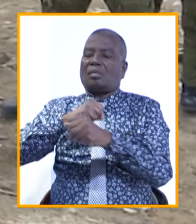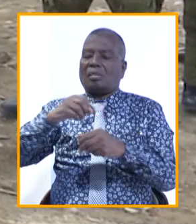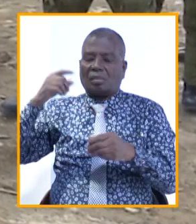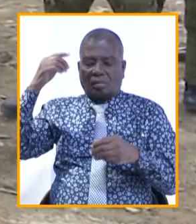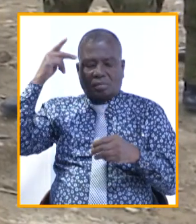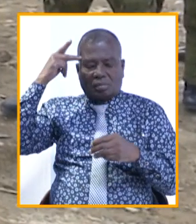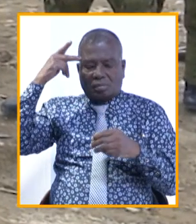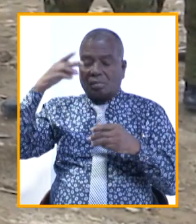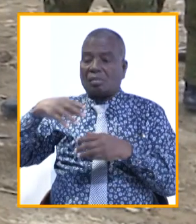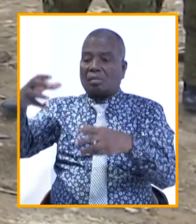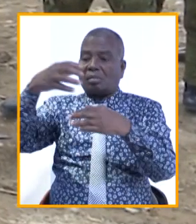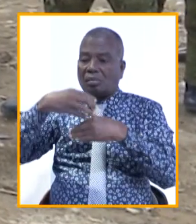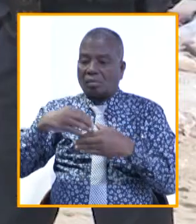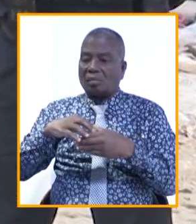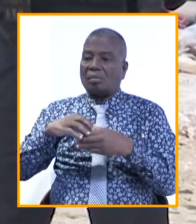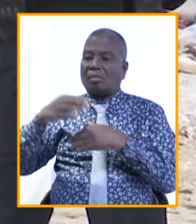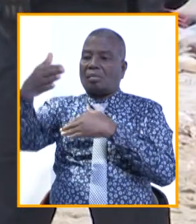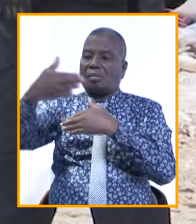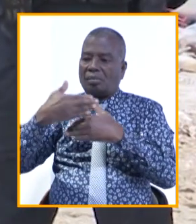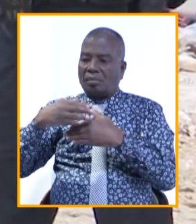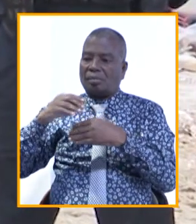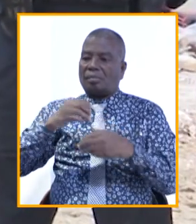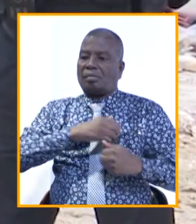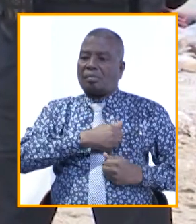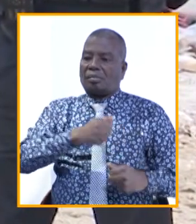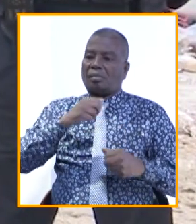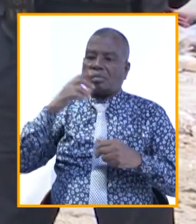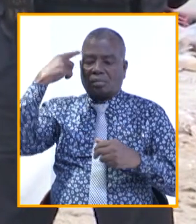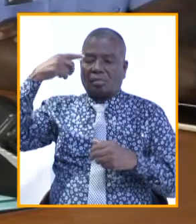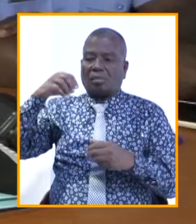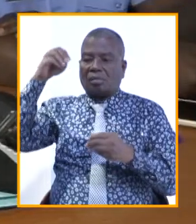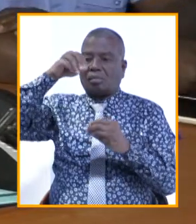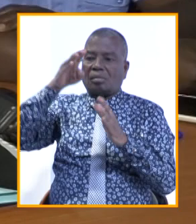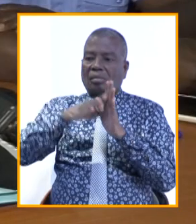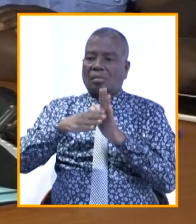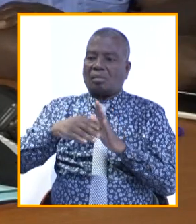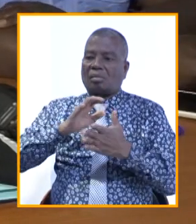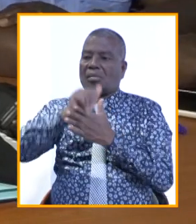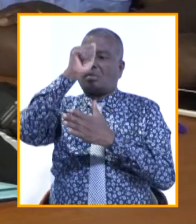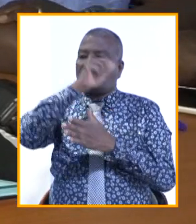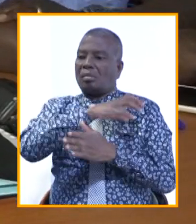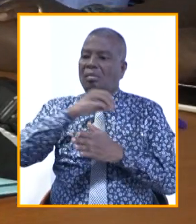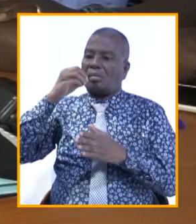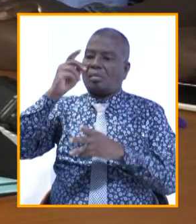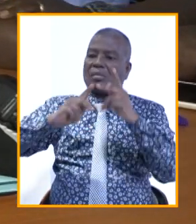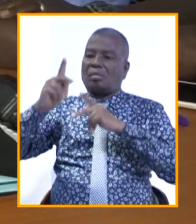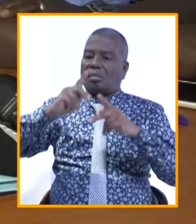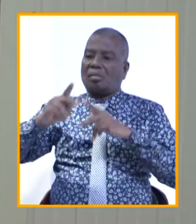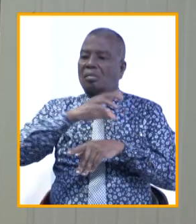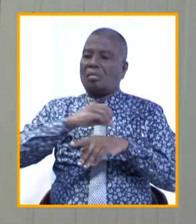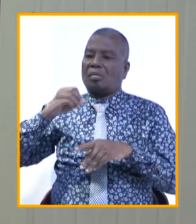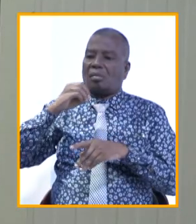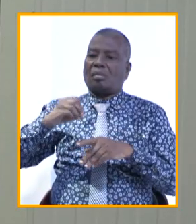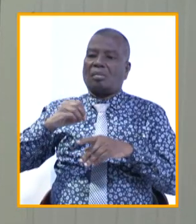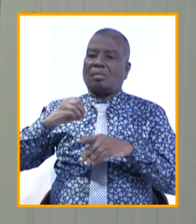souci de rapprocher les forces de défense et de sécurité, en vue du renforcement de la confiance, forces de défense et de sécurité population,